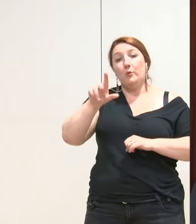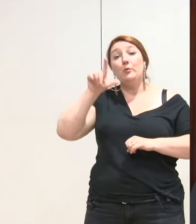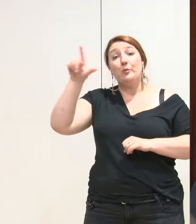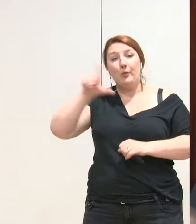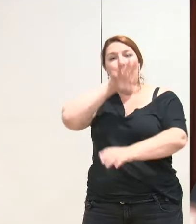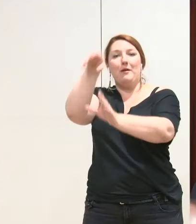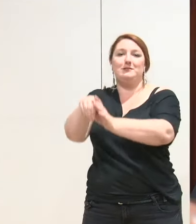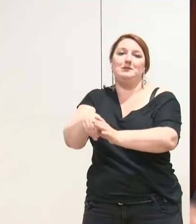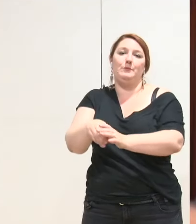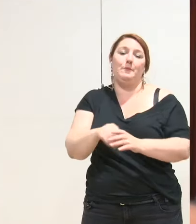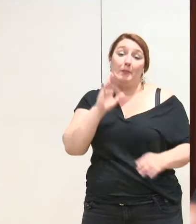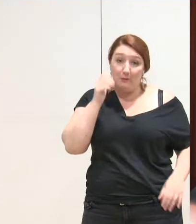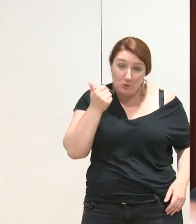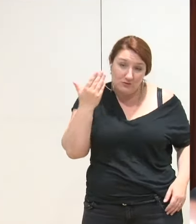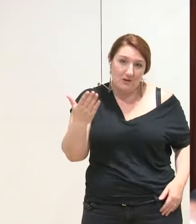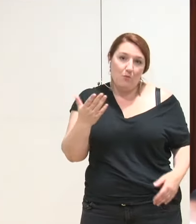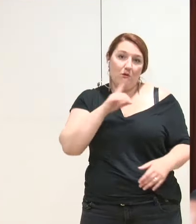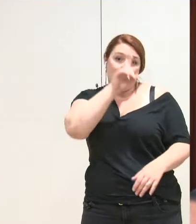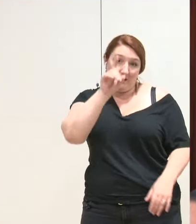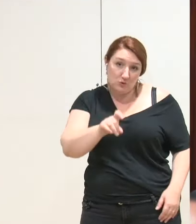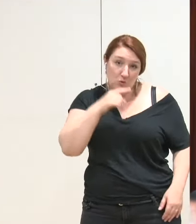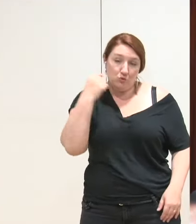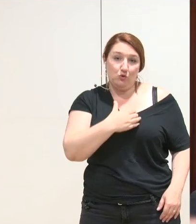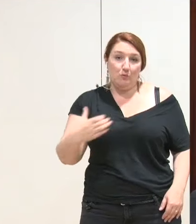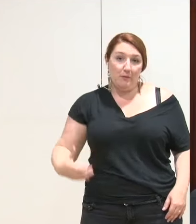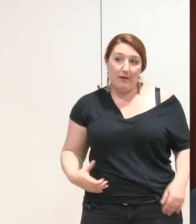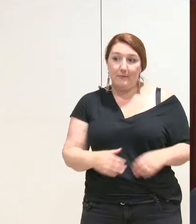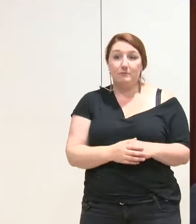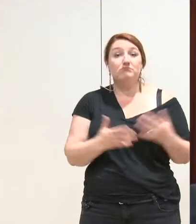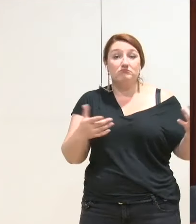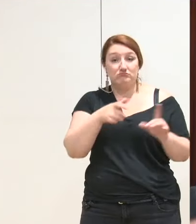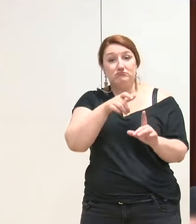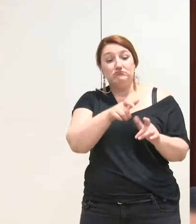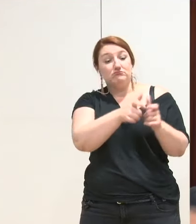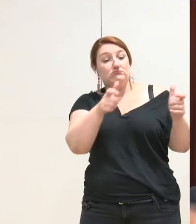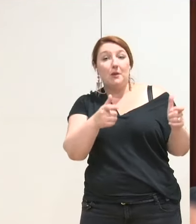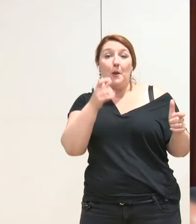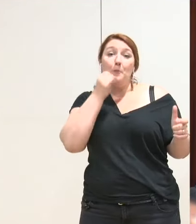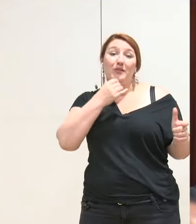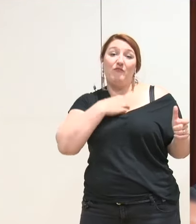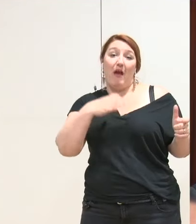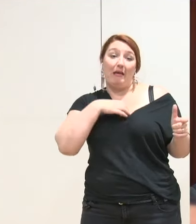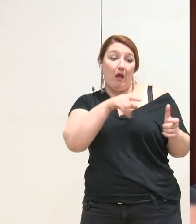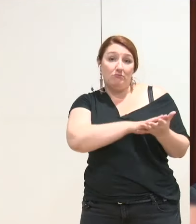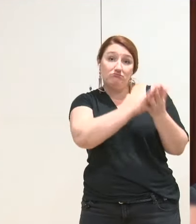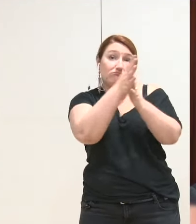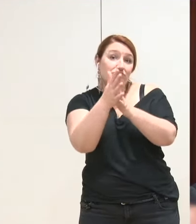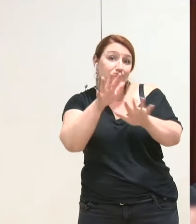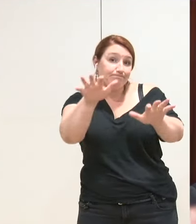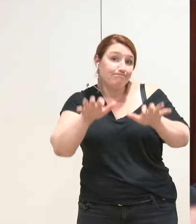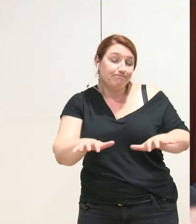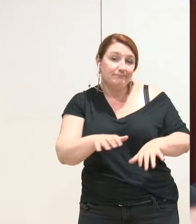contrat de ville c'est la raison pour laquelle je vous pose Monsieur le Maire cette question du devenir de la petite fringale